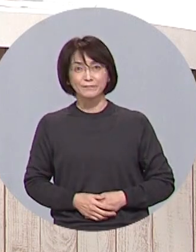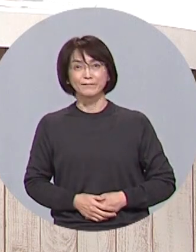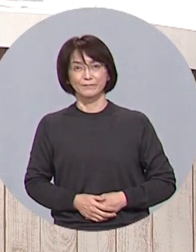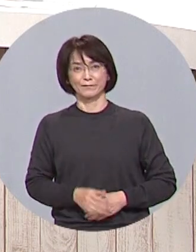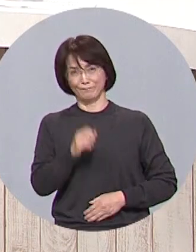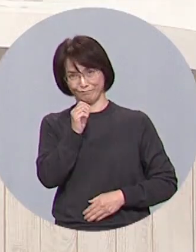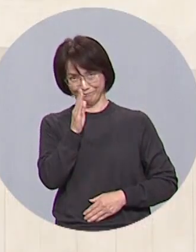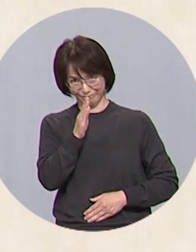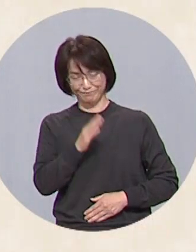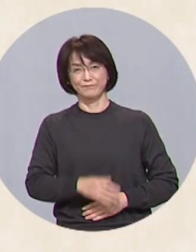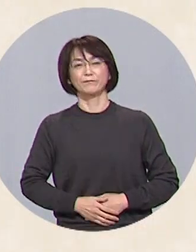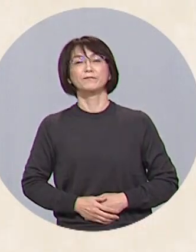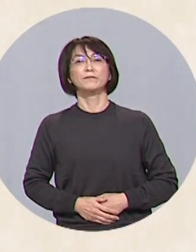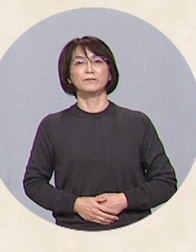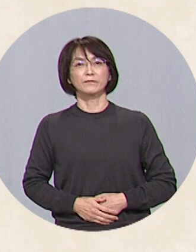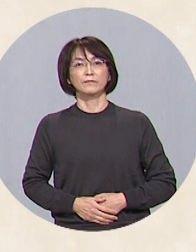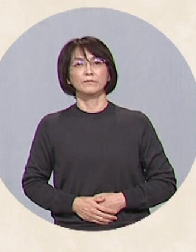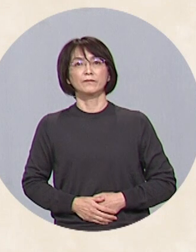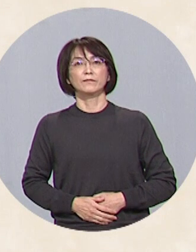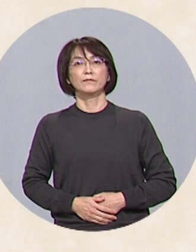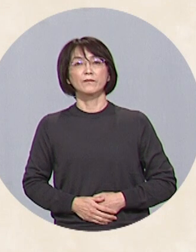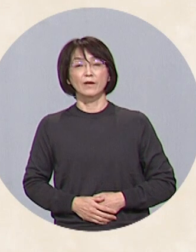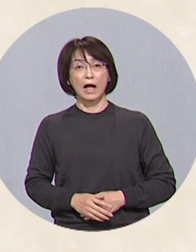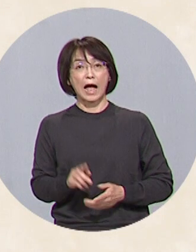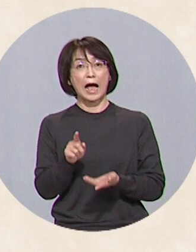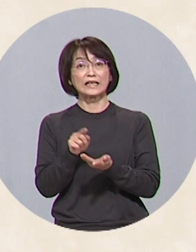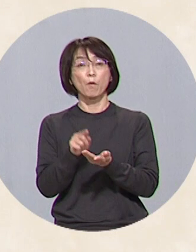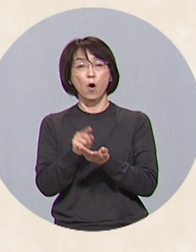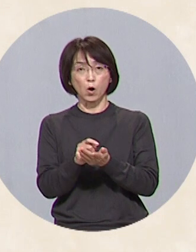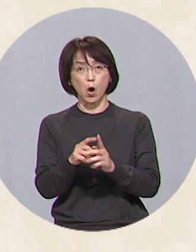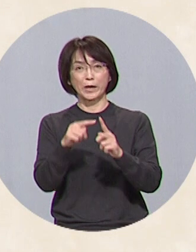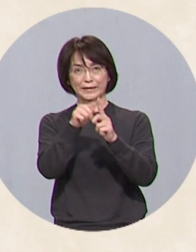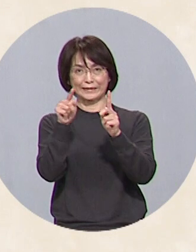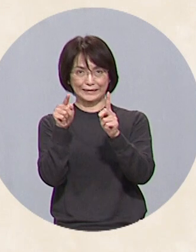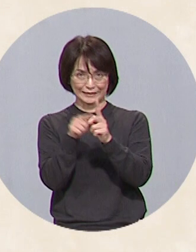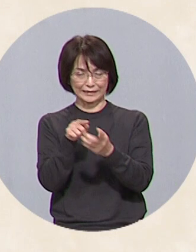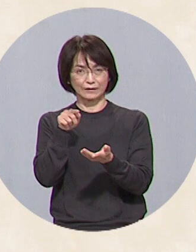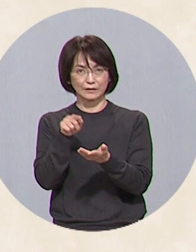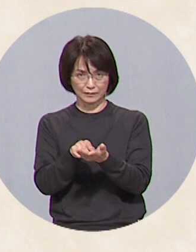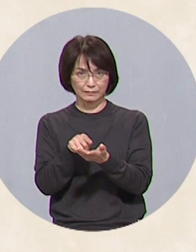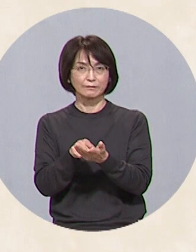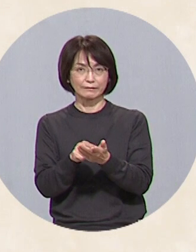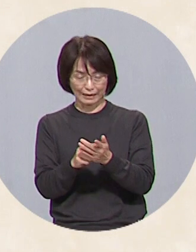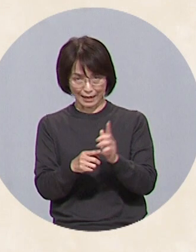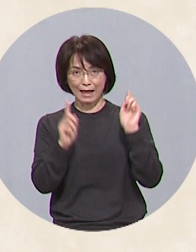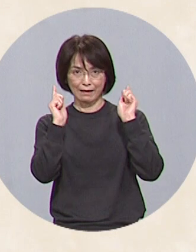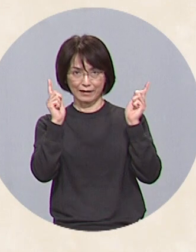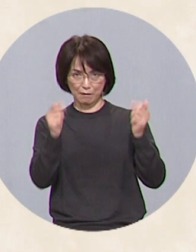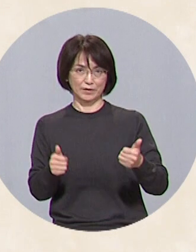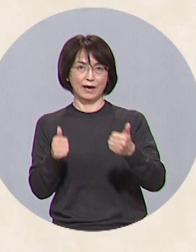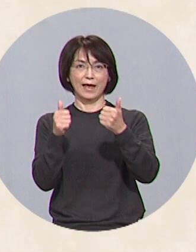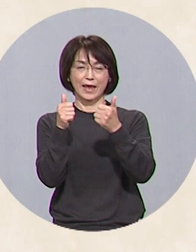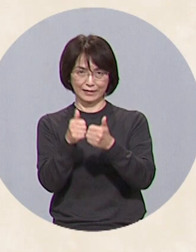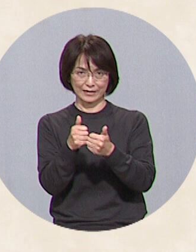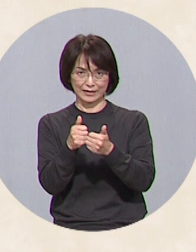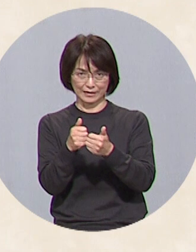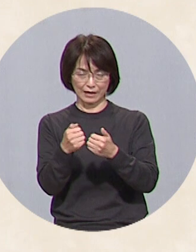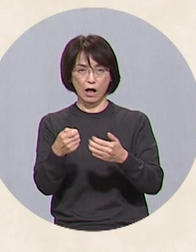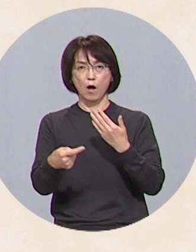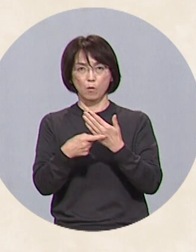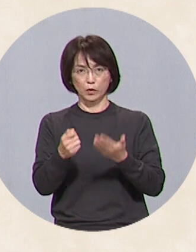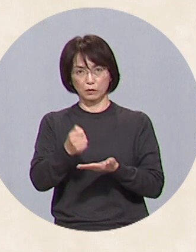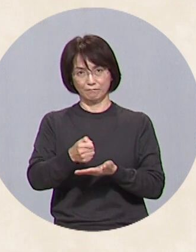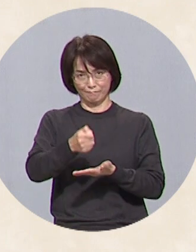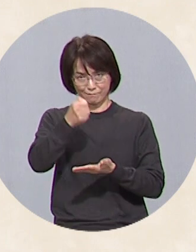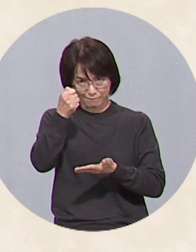んお願いします。 はい、リモコンの D ボタンを押してデータ放送のゲームにチャレンジ、ポイントを貯めると豪華